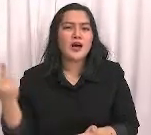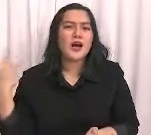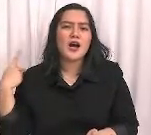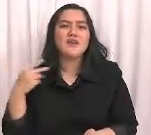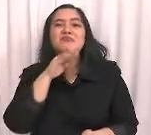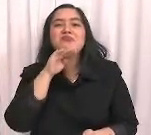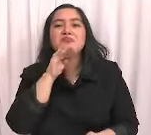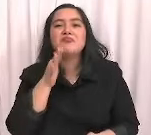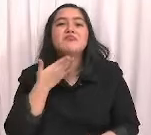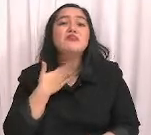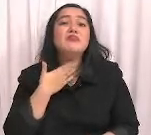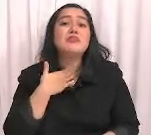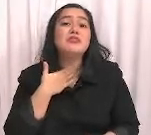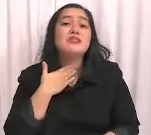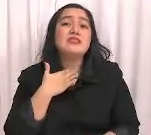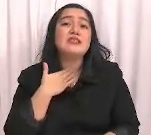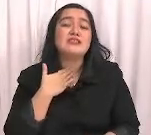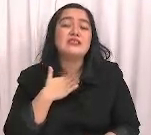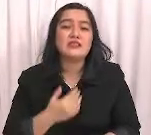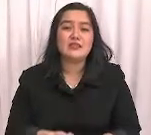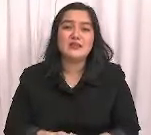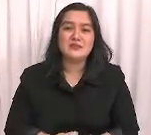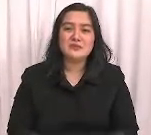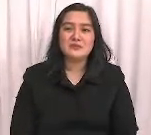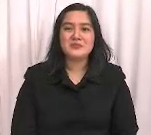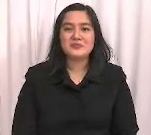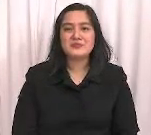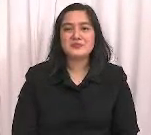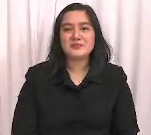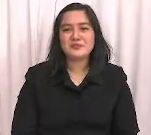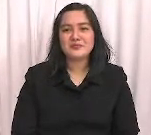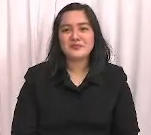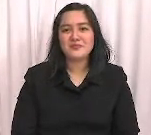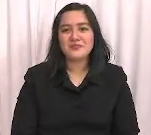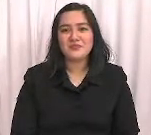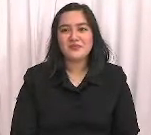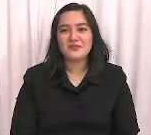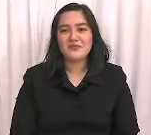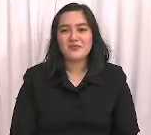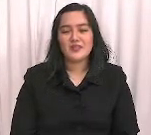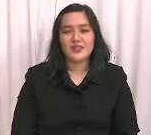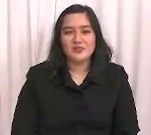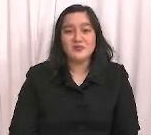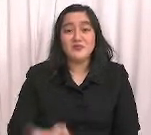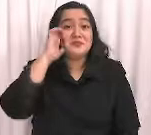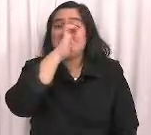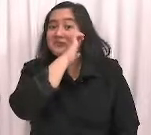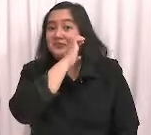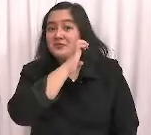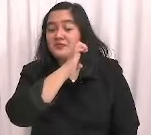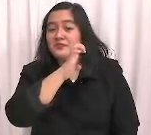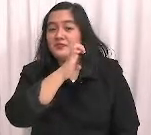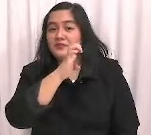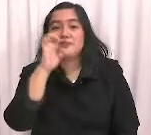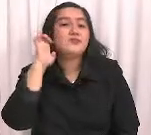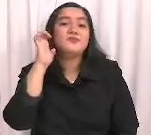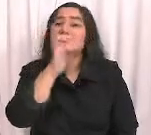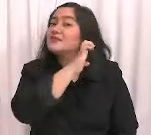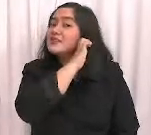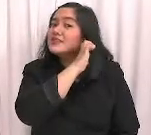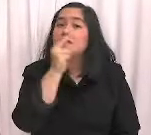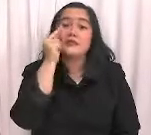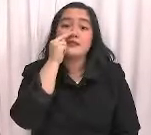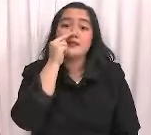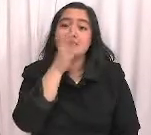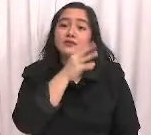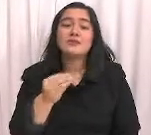ng ENT, apektado na. Eye, ear, nose, and throat, apektado na. Pero makita nyo mga patid, hindi pa